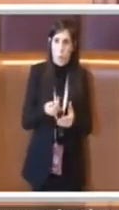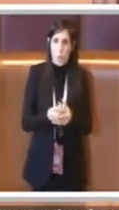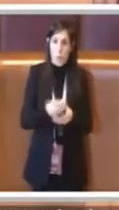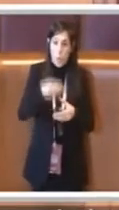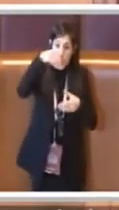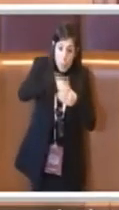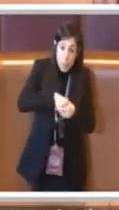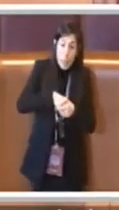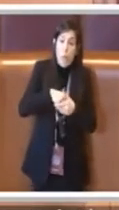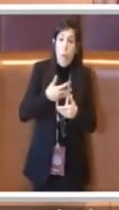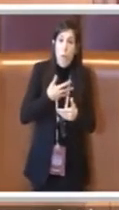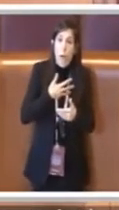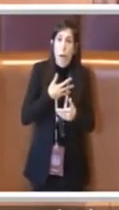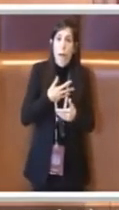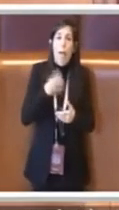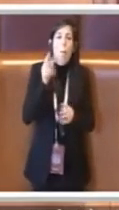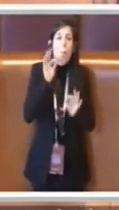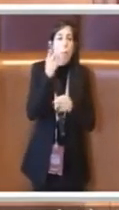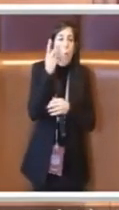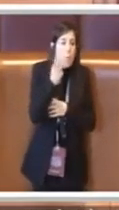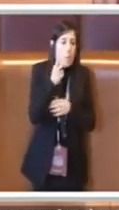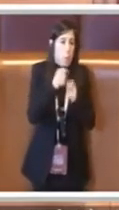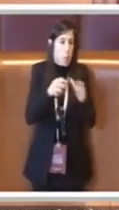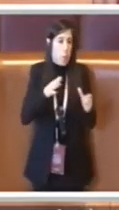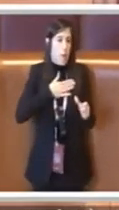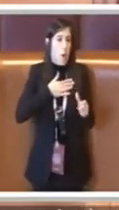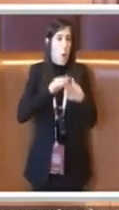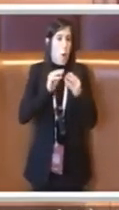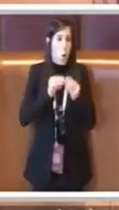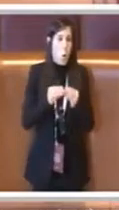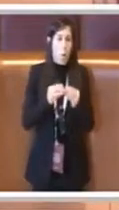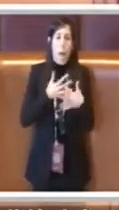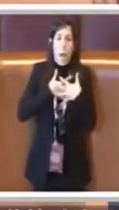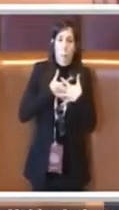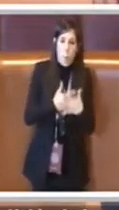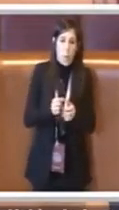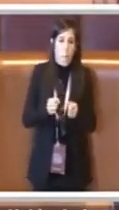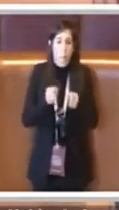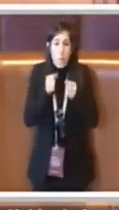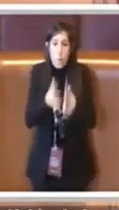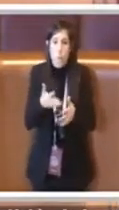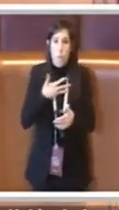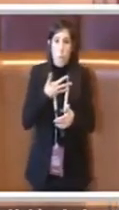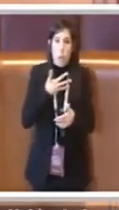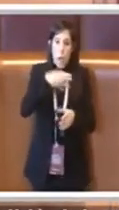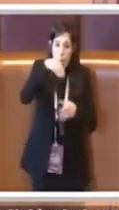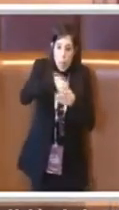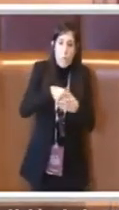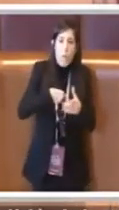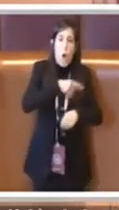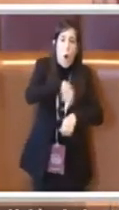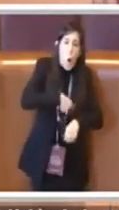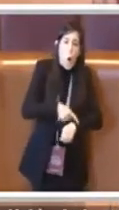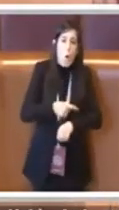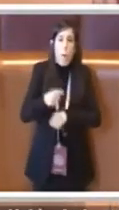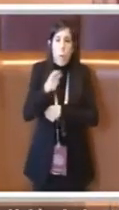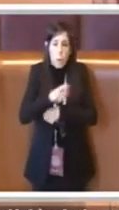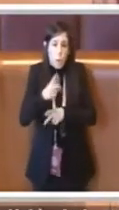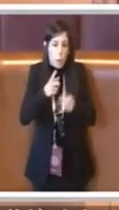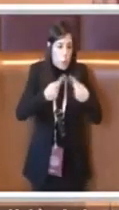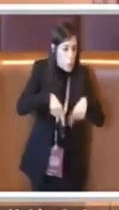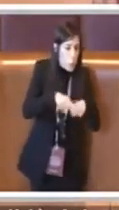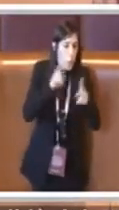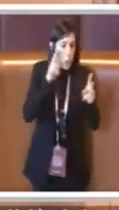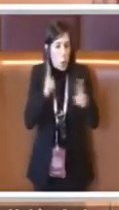dentro c'è tutta la nostra visione di città, c'è tutta la nostra passione, la nostra determinazione, dentro ci sono le ore, i giorni di riunioni,